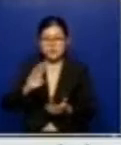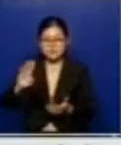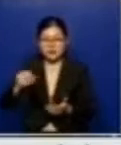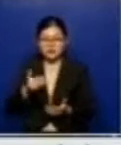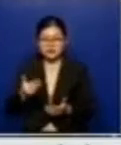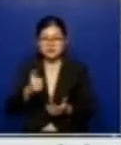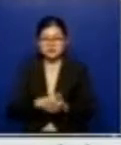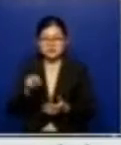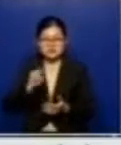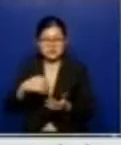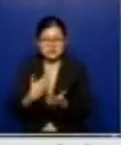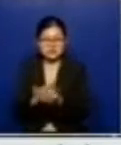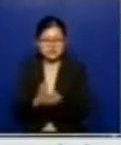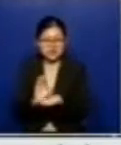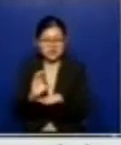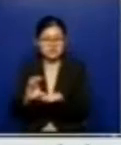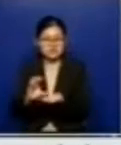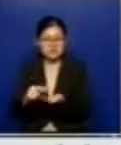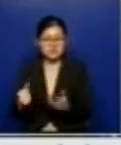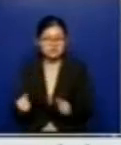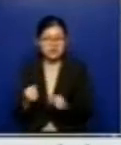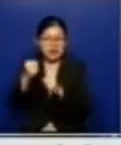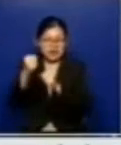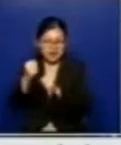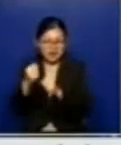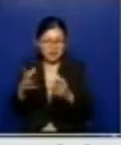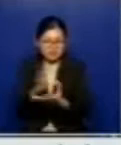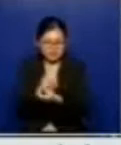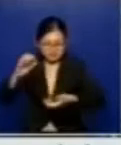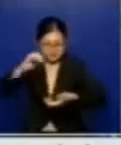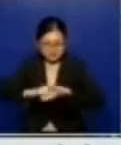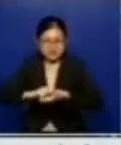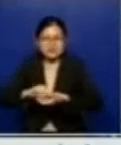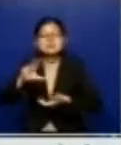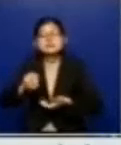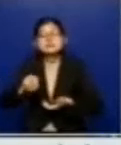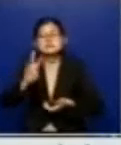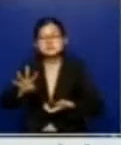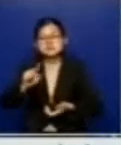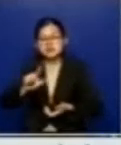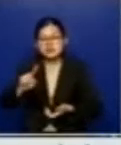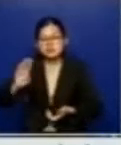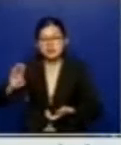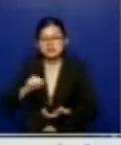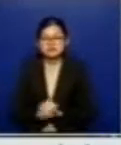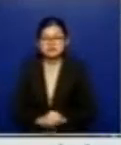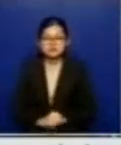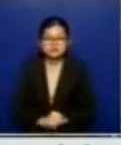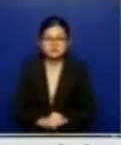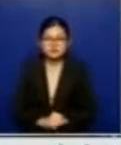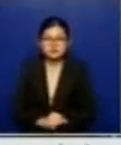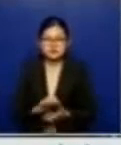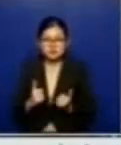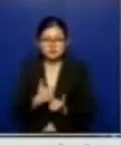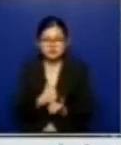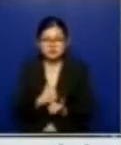ที่สามารถใช้เงินได้เต็มที่ก็คือสร้างพลังสังคมแค่34ล้านบาทเองนะครับผม